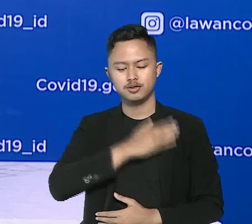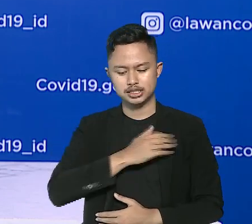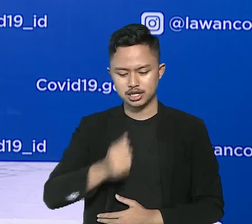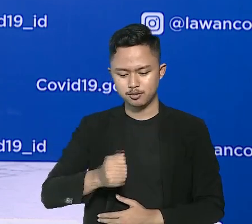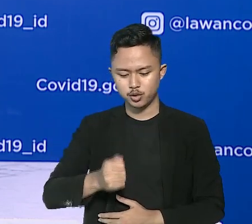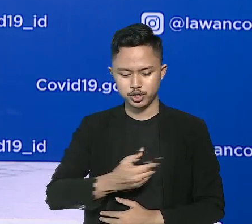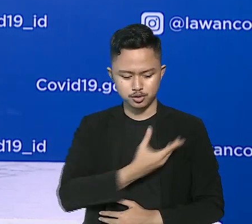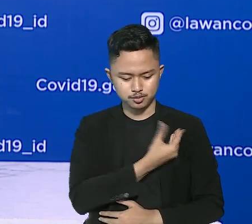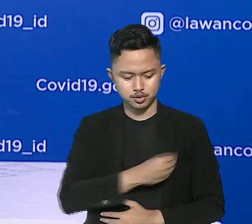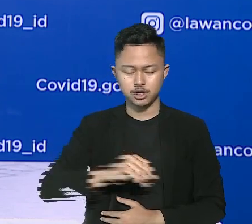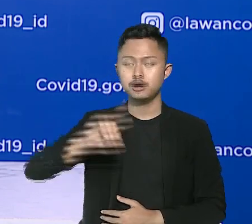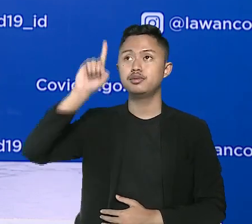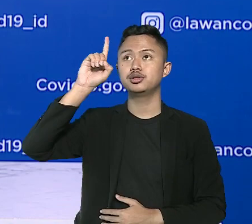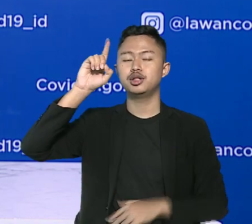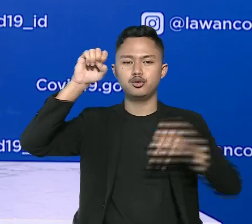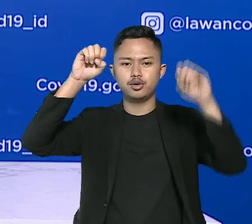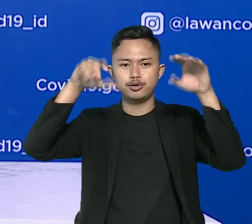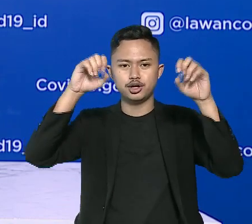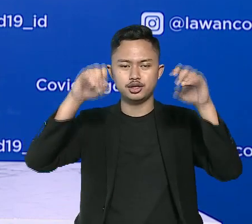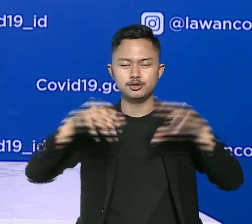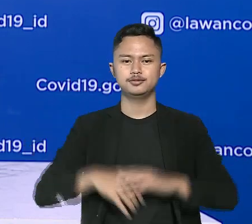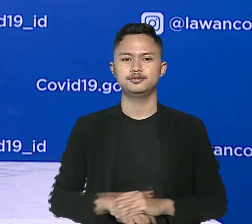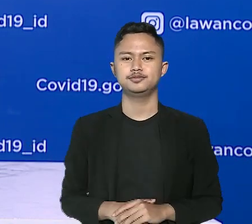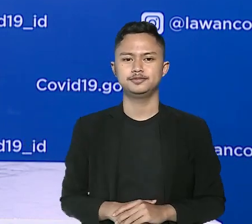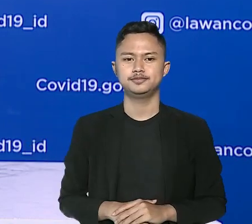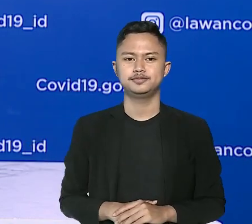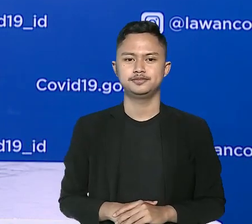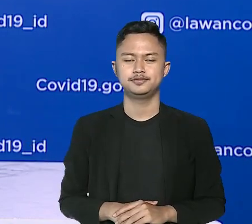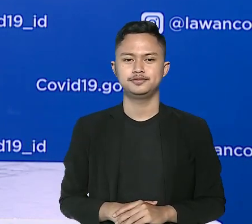Wassalamualaikum warahmatullahi wabarakatuh.